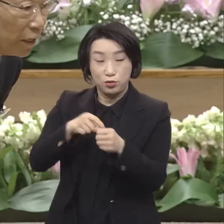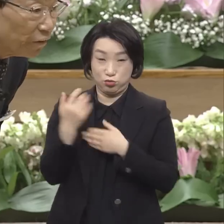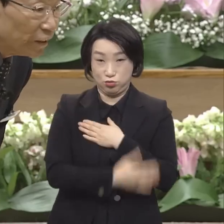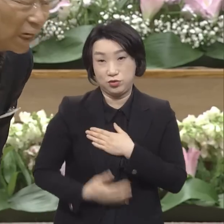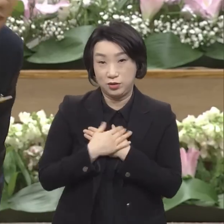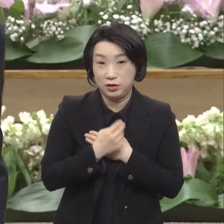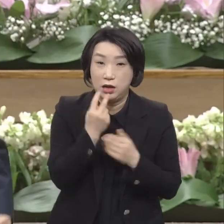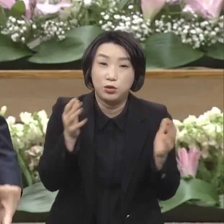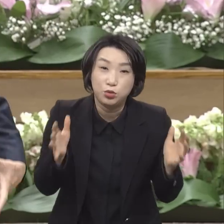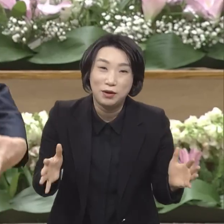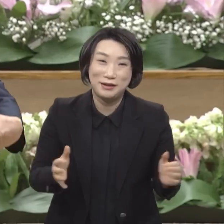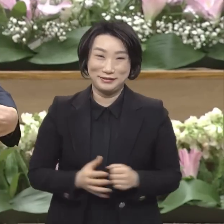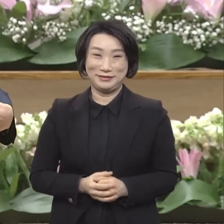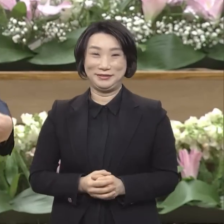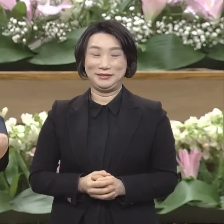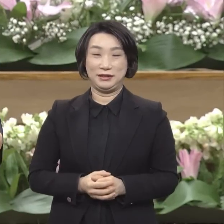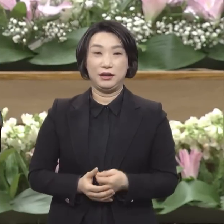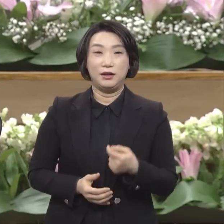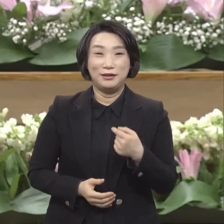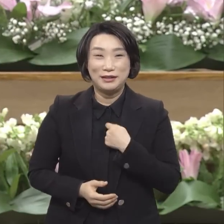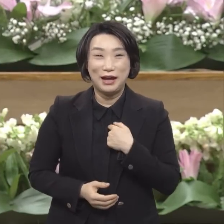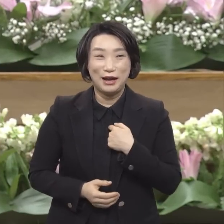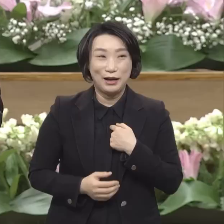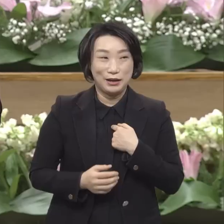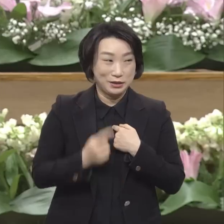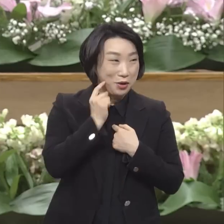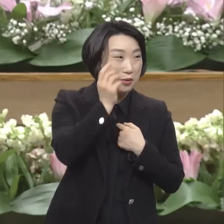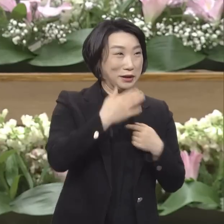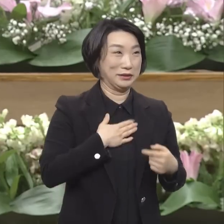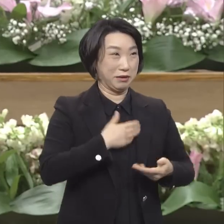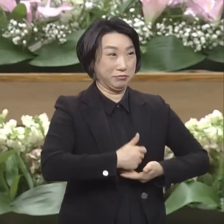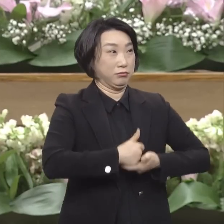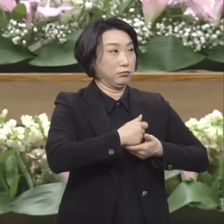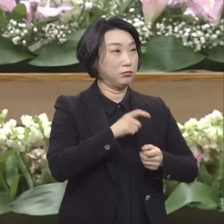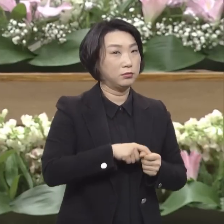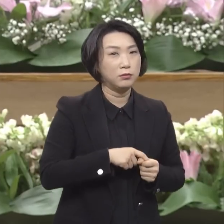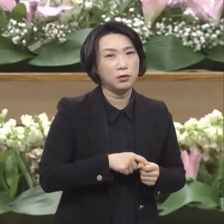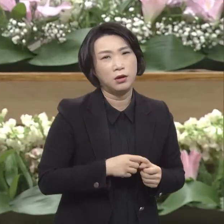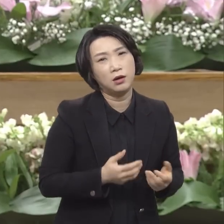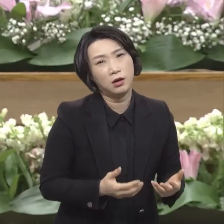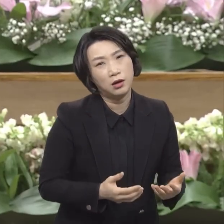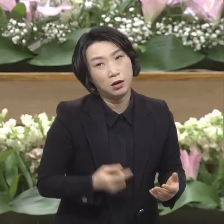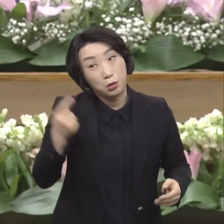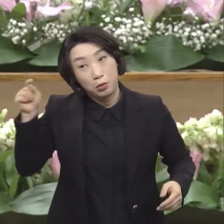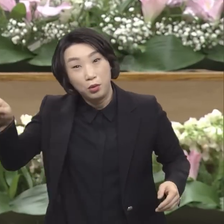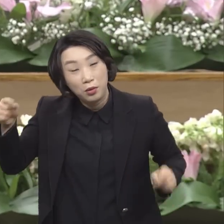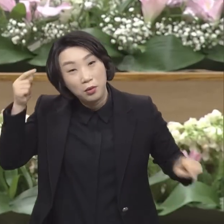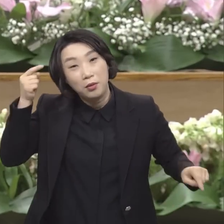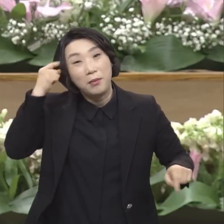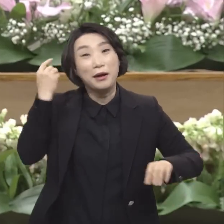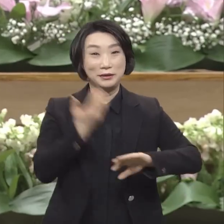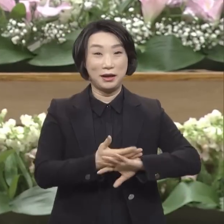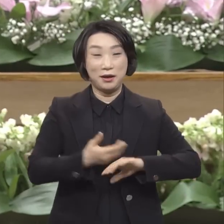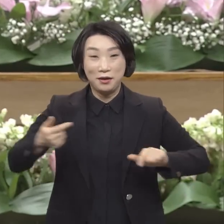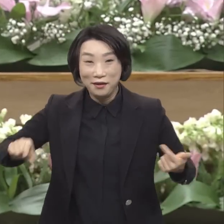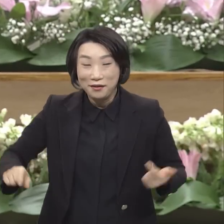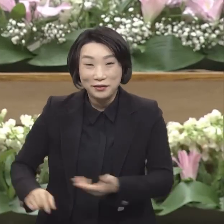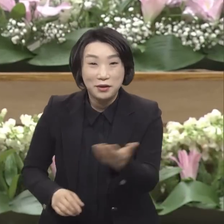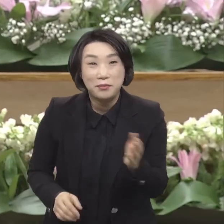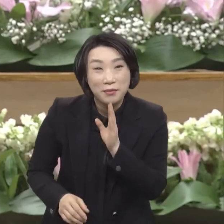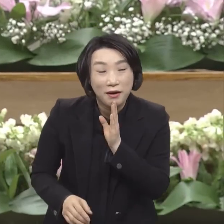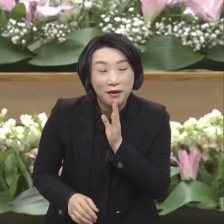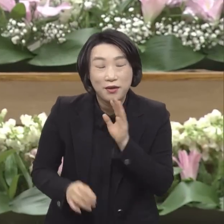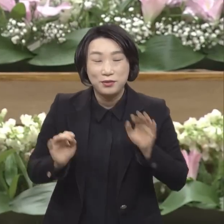육신의 때가 있는데, 내가 내 영광을 보려고 그런다. 그러면 극과 극이지. 그럼